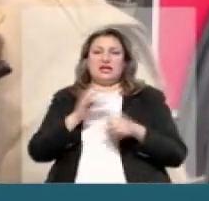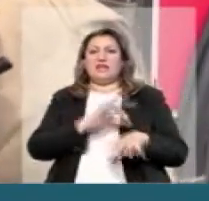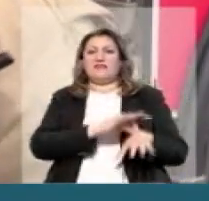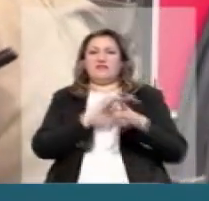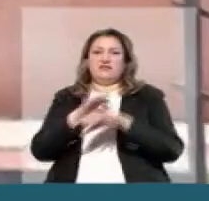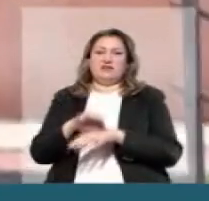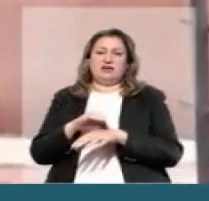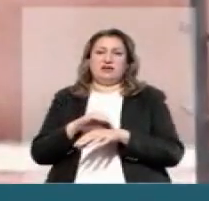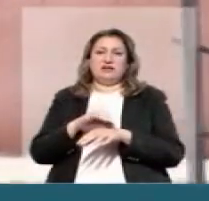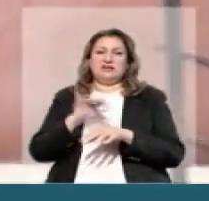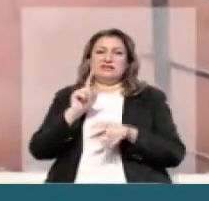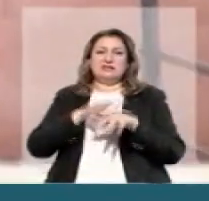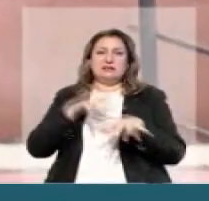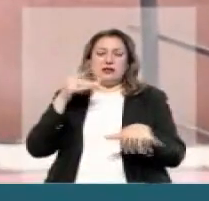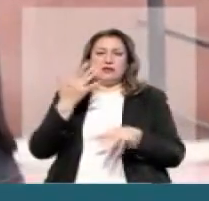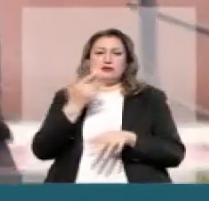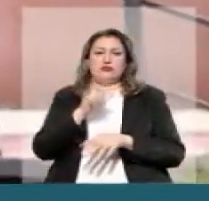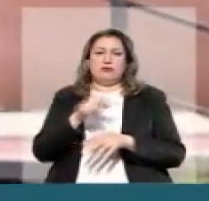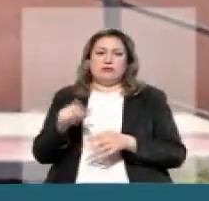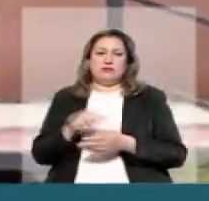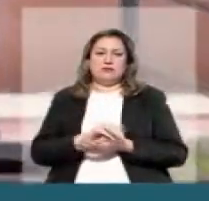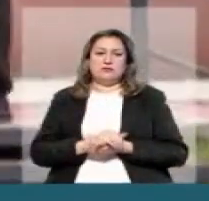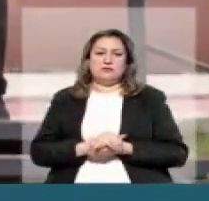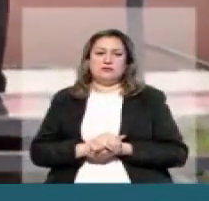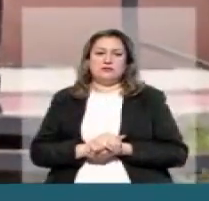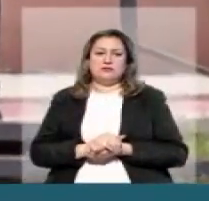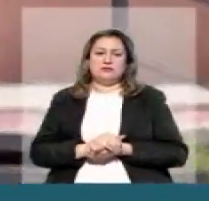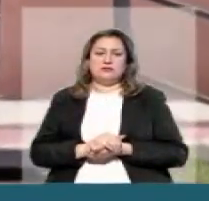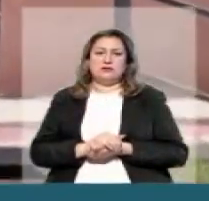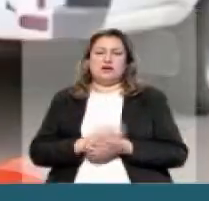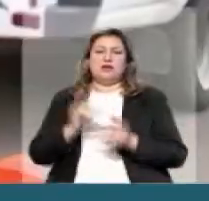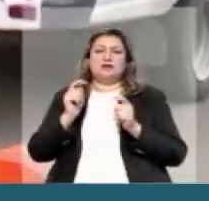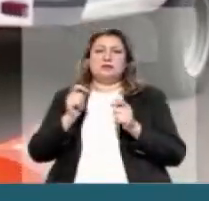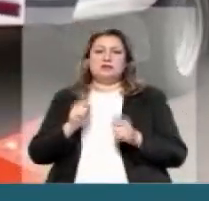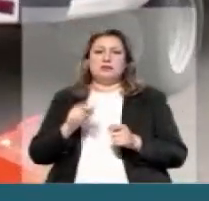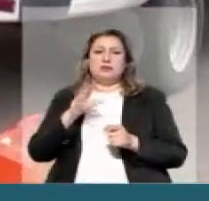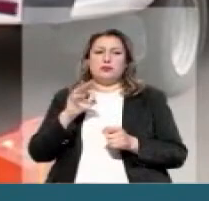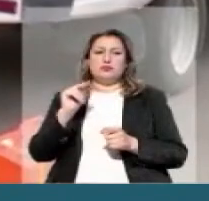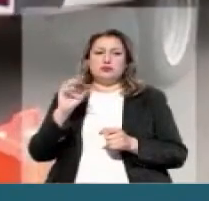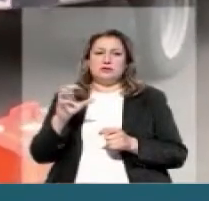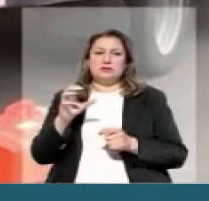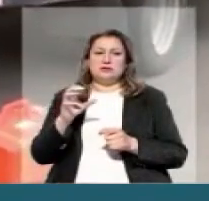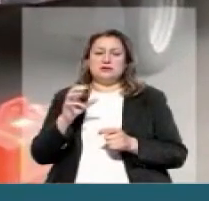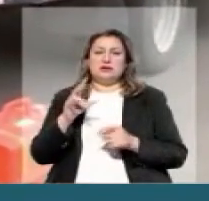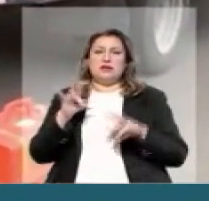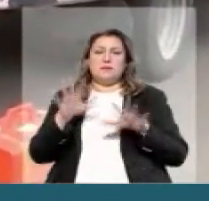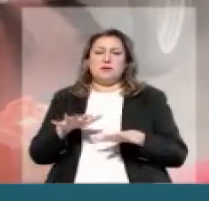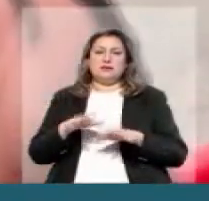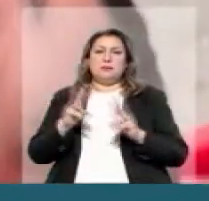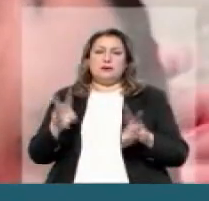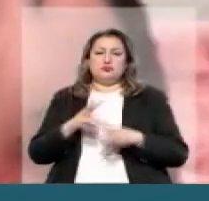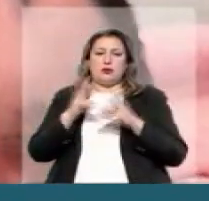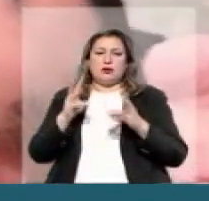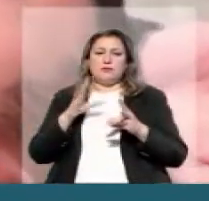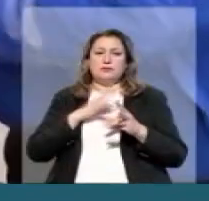сәтті аяқталды. Өрт болған жерге төтенше жағдайлар департаментінен басқа апат медицинасы, газ қызметі, жедел жәрдем мен арнаулы техника